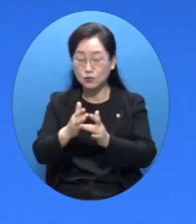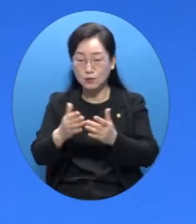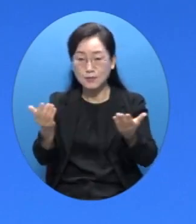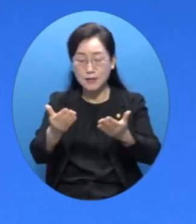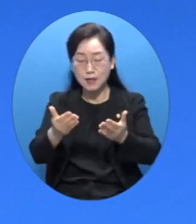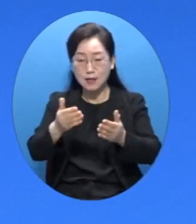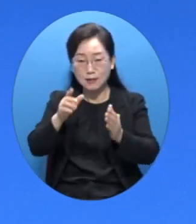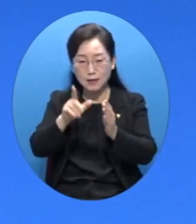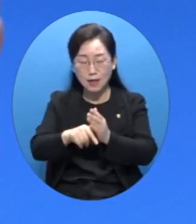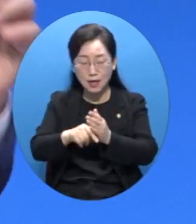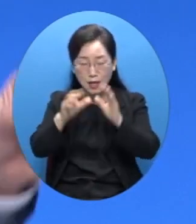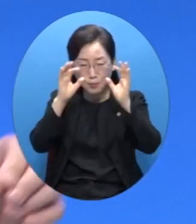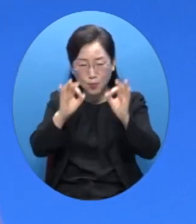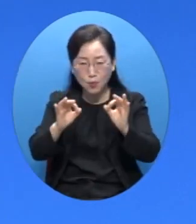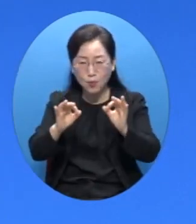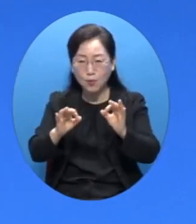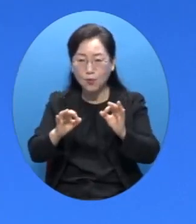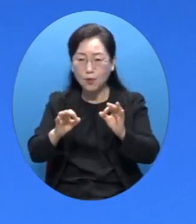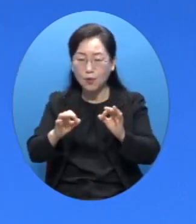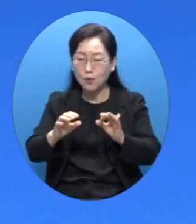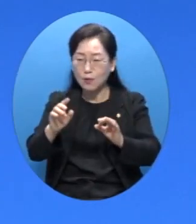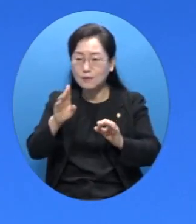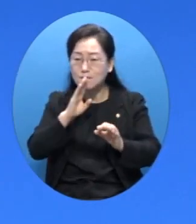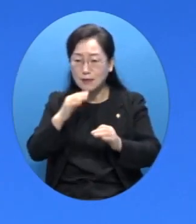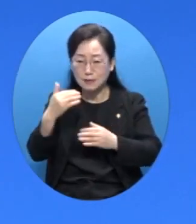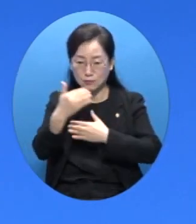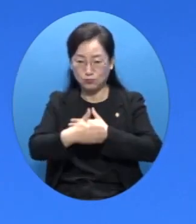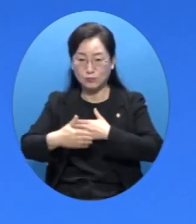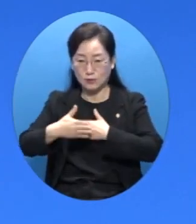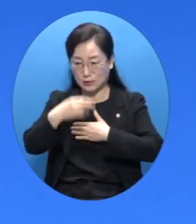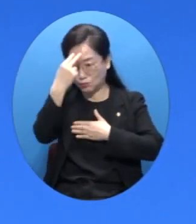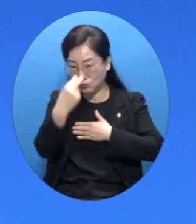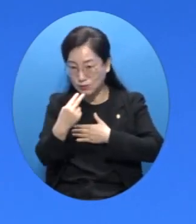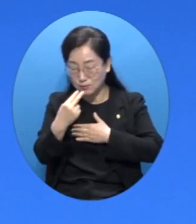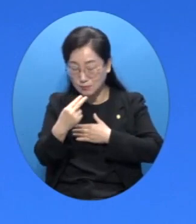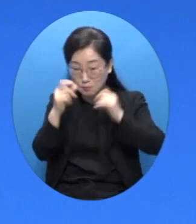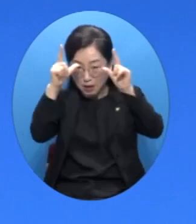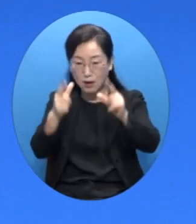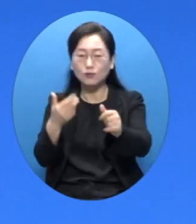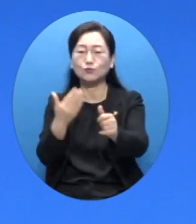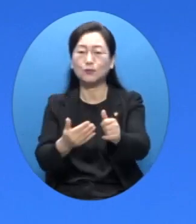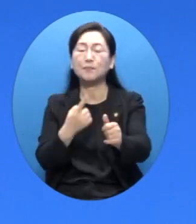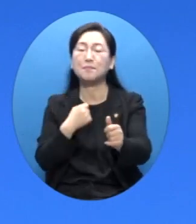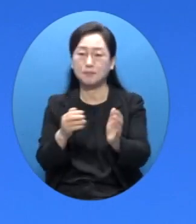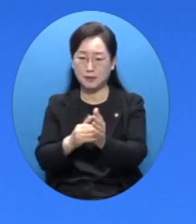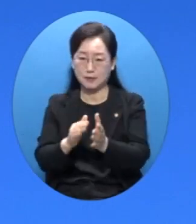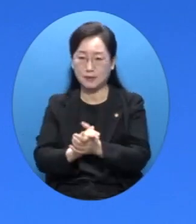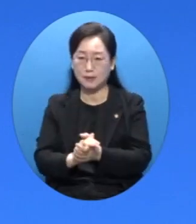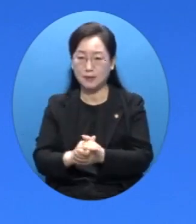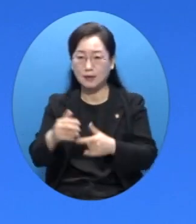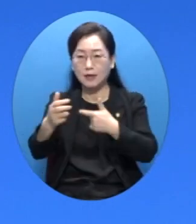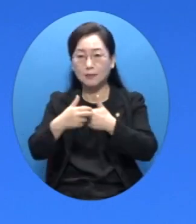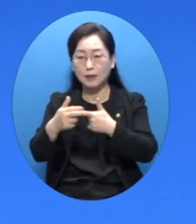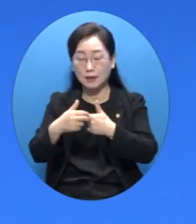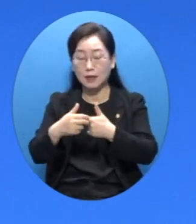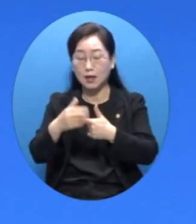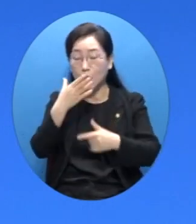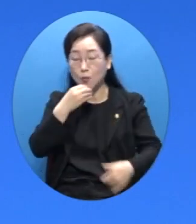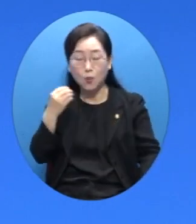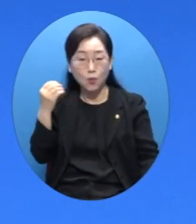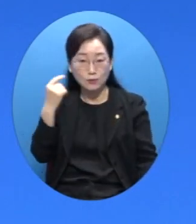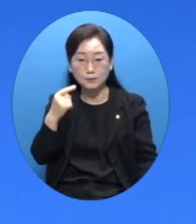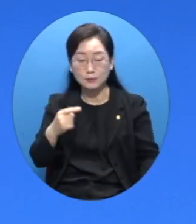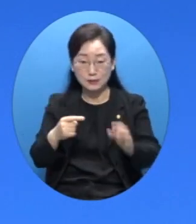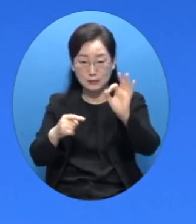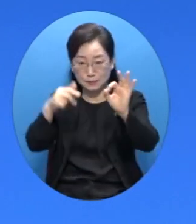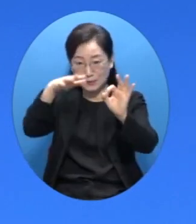이 땅에 오셔서 실제로 육신의 맹인된 자의 눈을 뜨게 하셨습니다. 마가복음 10장을 보면 디메의 아들